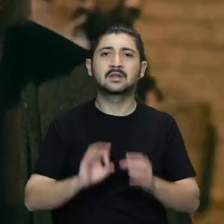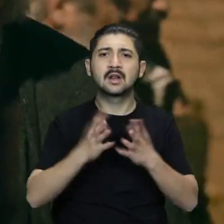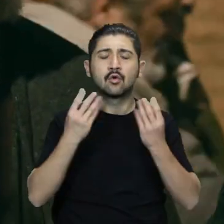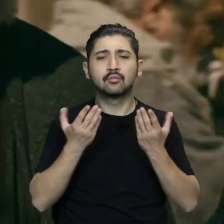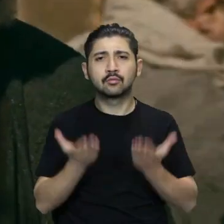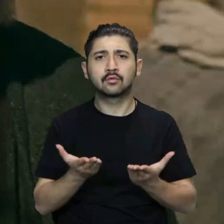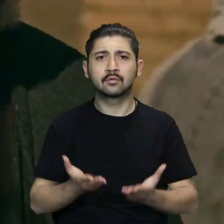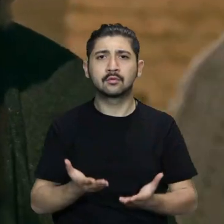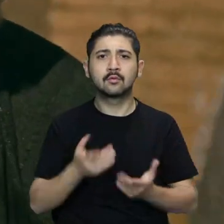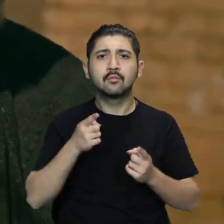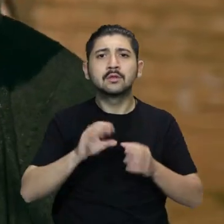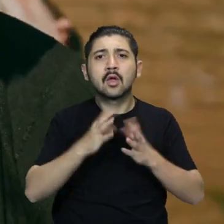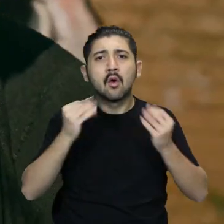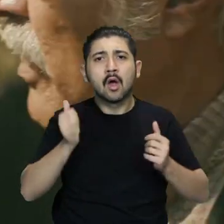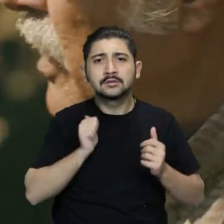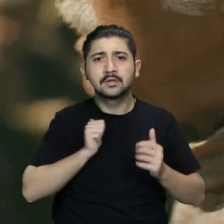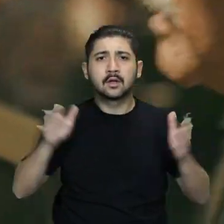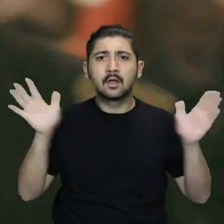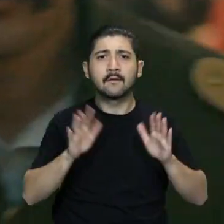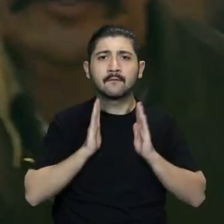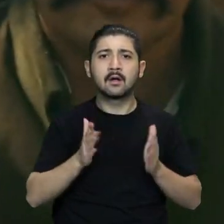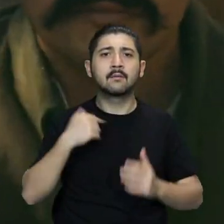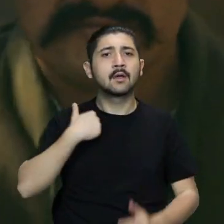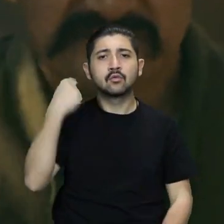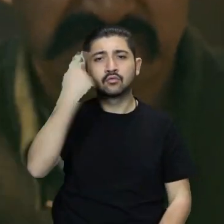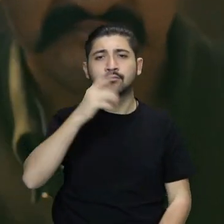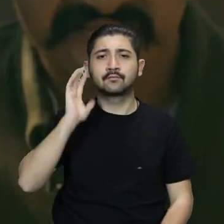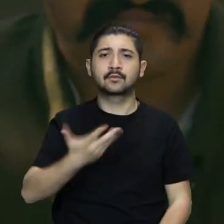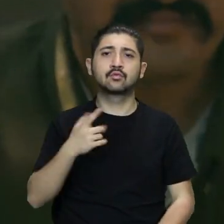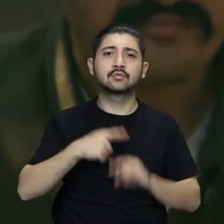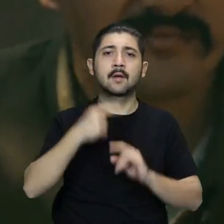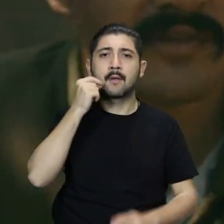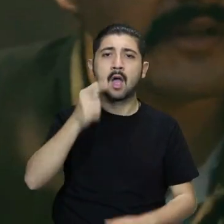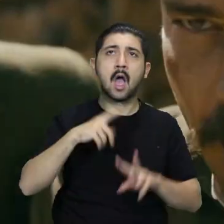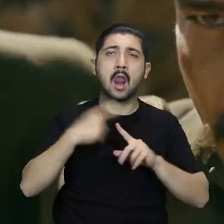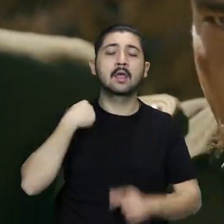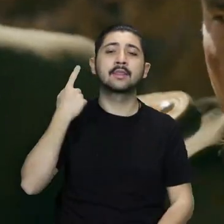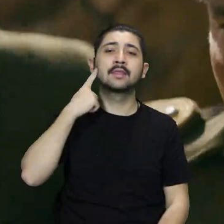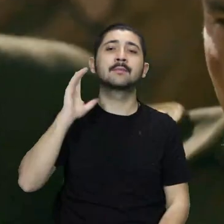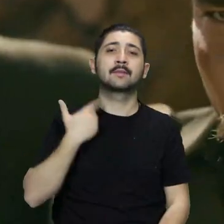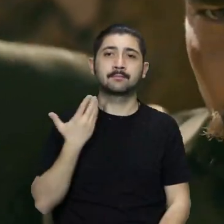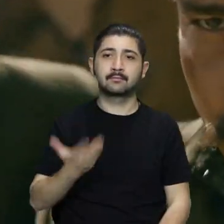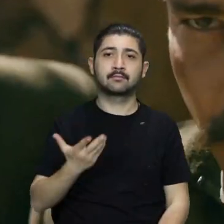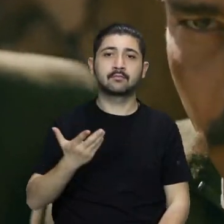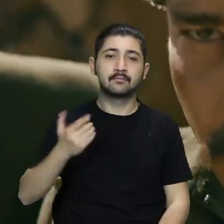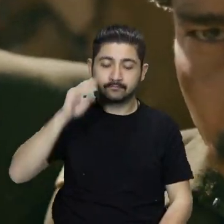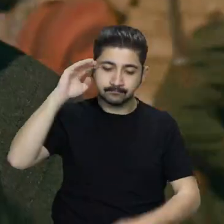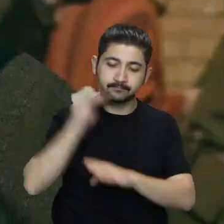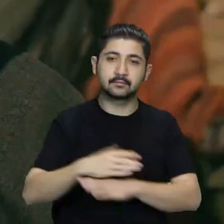bu? Bu hale nasıl geldi ordu? Benim yüzümden Hüsrev'i. Ali'yi dinlemedim. Tuzağa